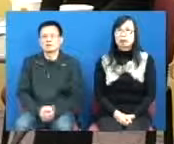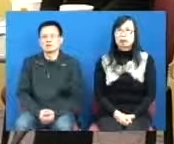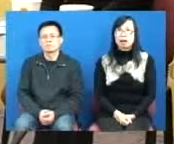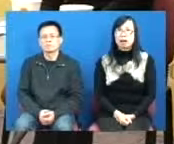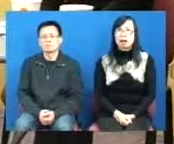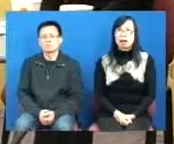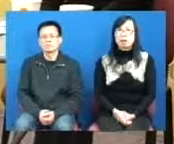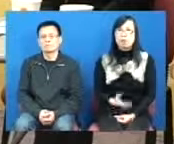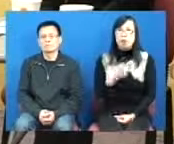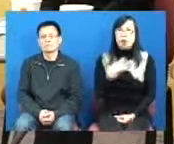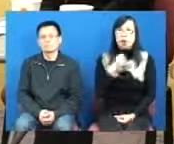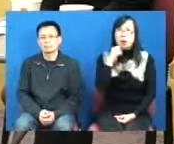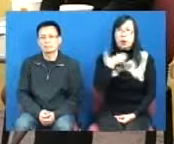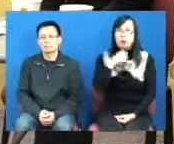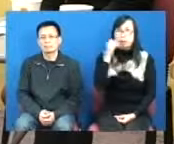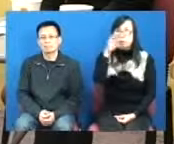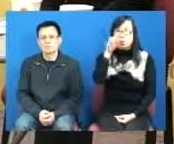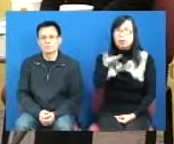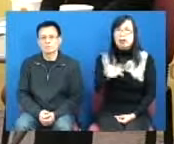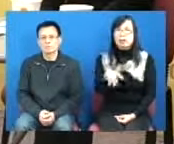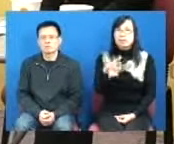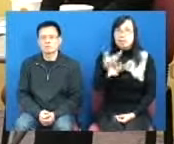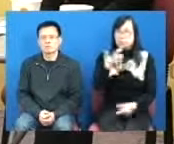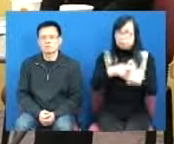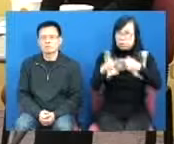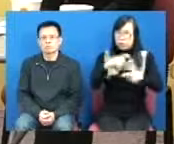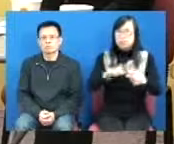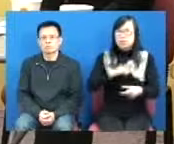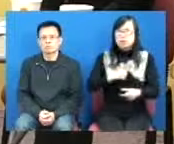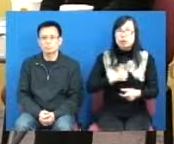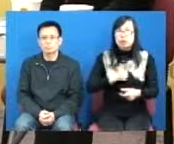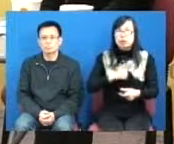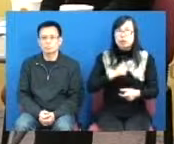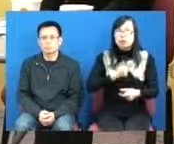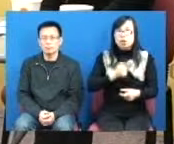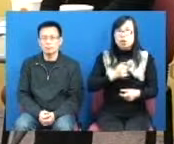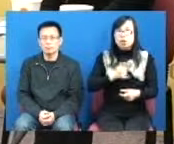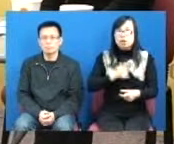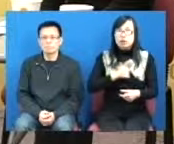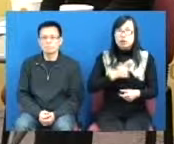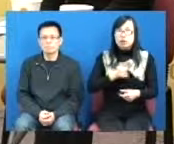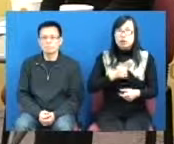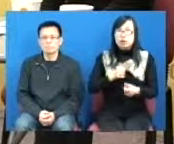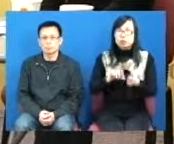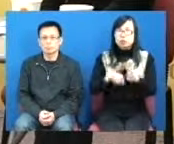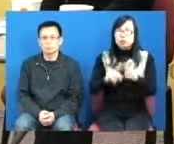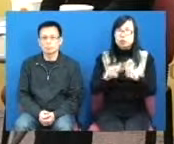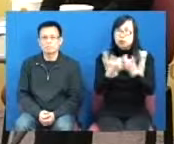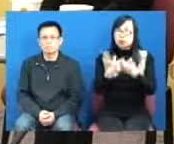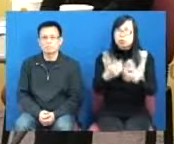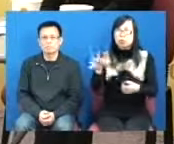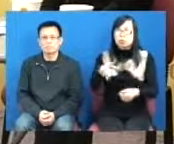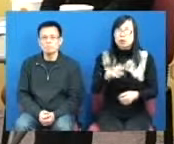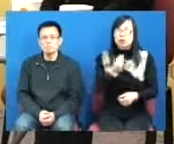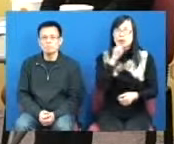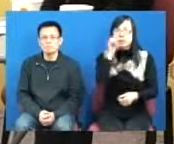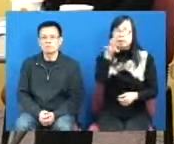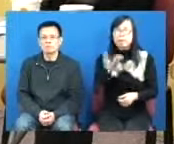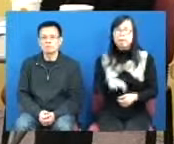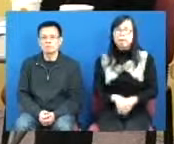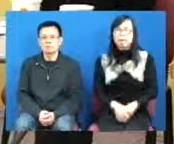我覺得講回財政預算案這個問題亦都是有一個很核心的問題我也想提到就是